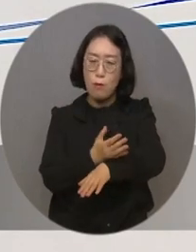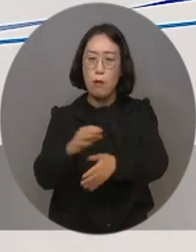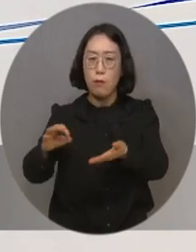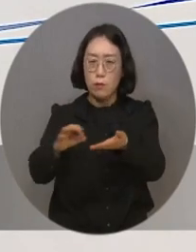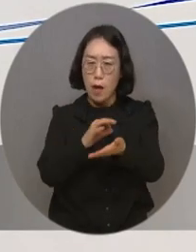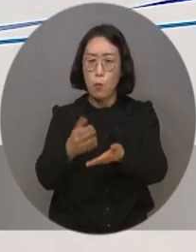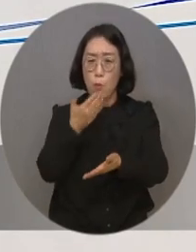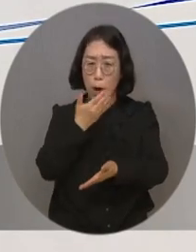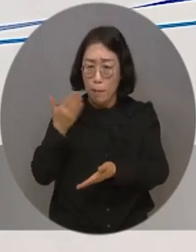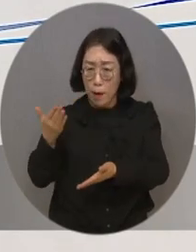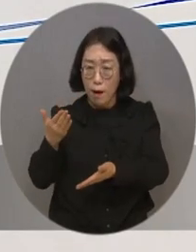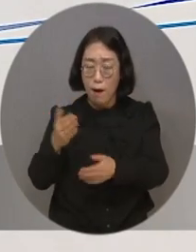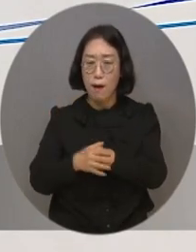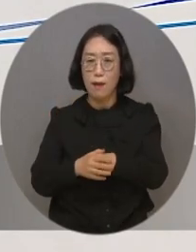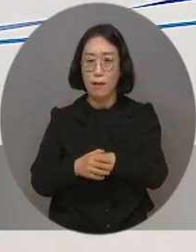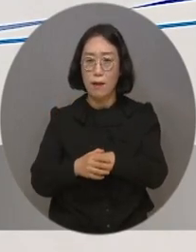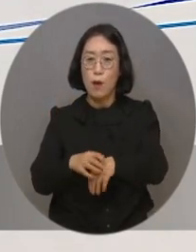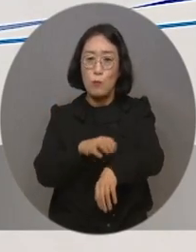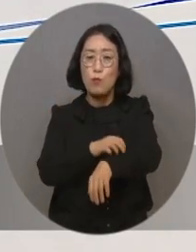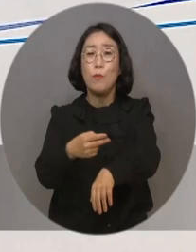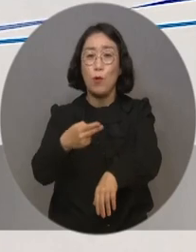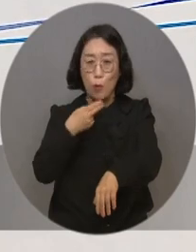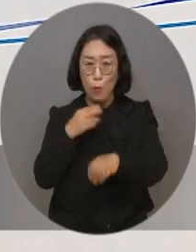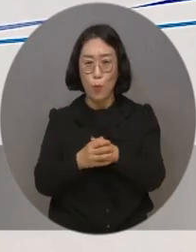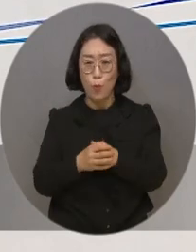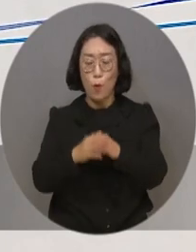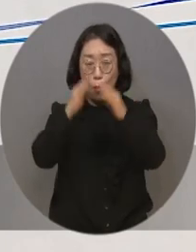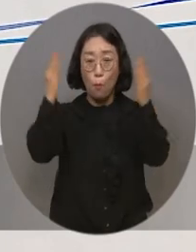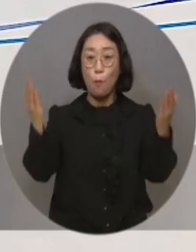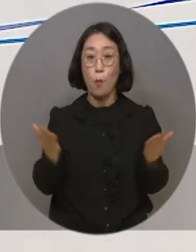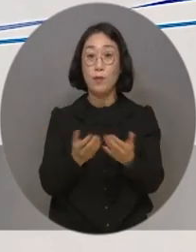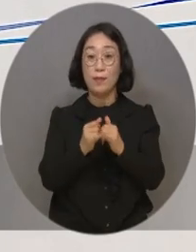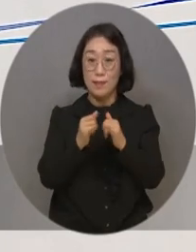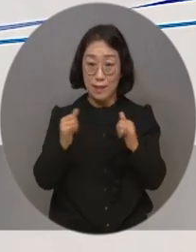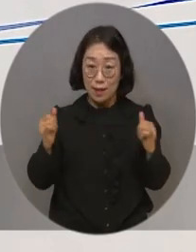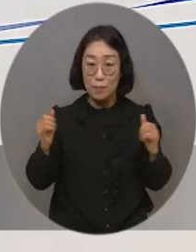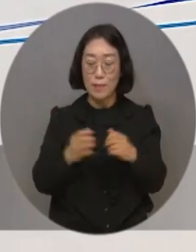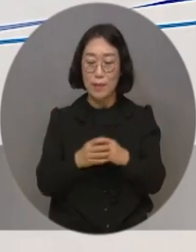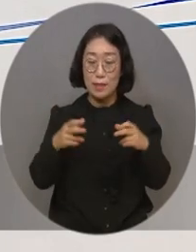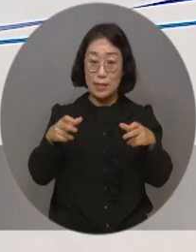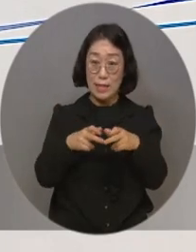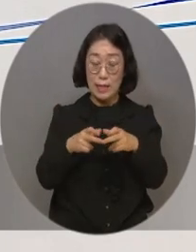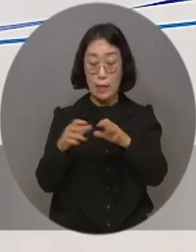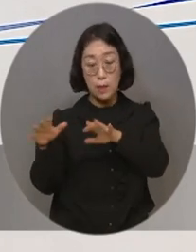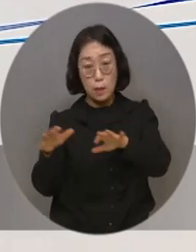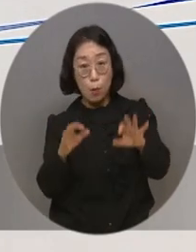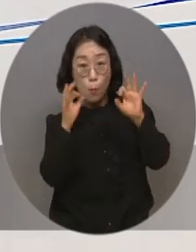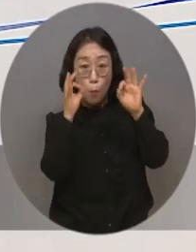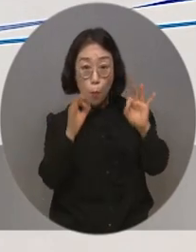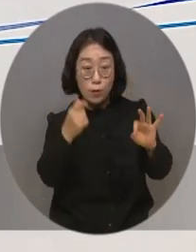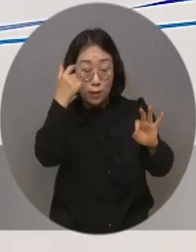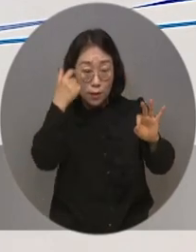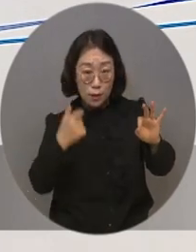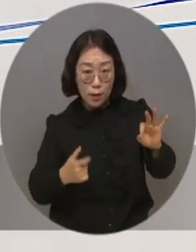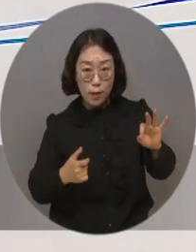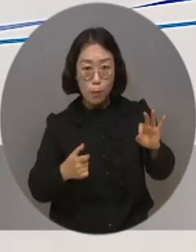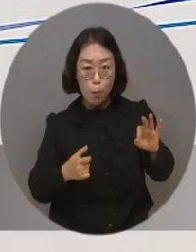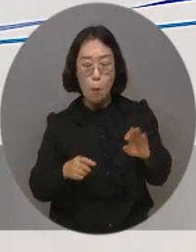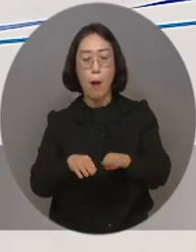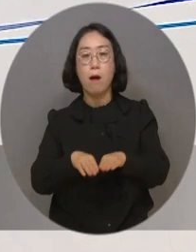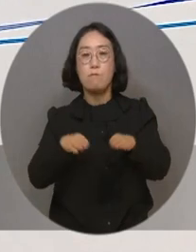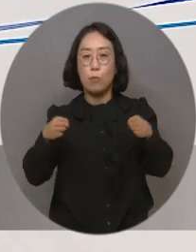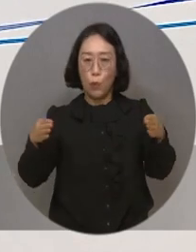그리고 그 편리함 속에 우리 시민들이 또 국민들이 장애인을 보는 그런 관점이 보다 더 개방적이었으면